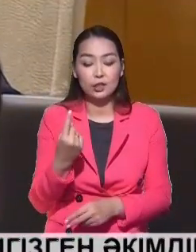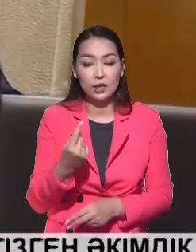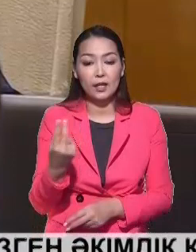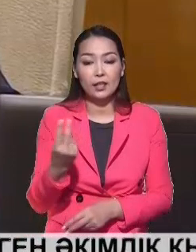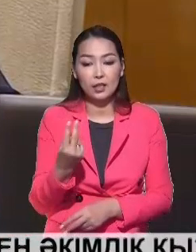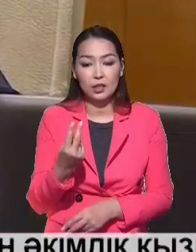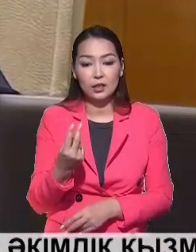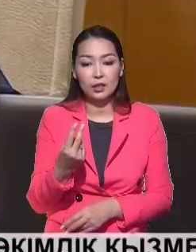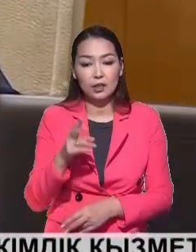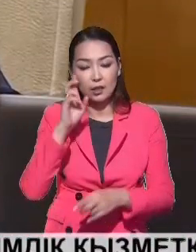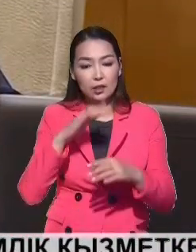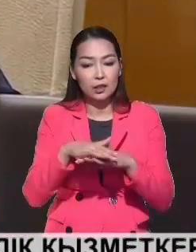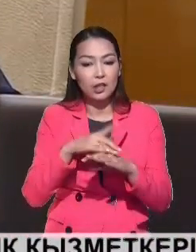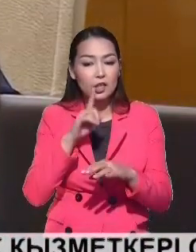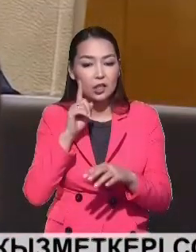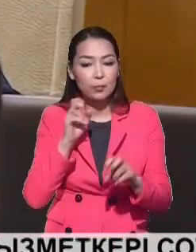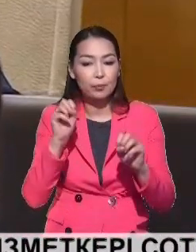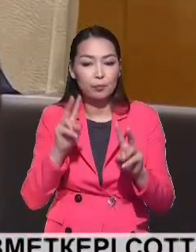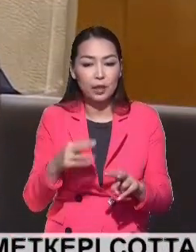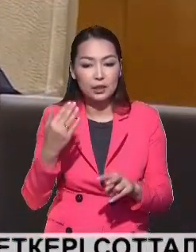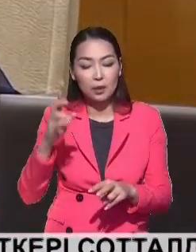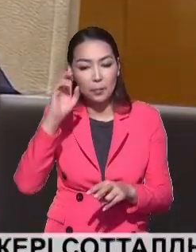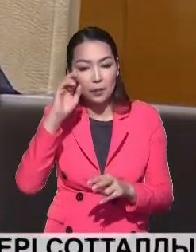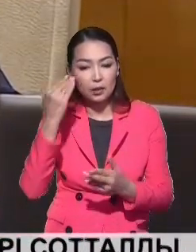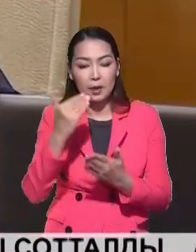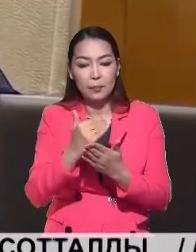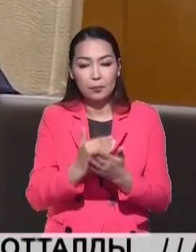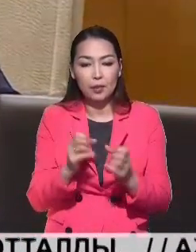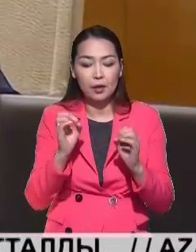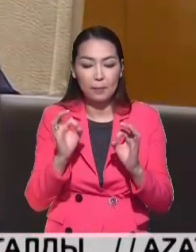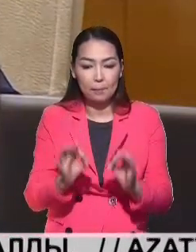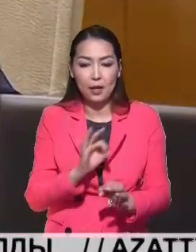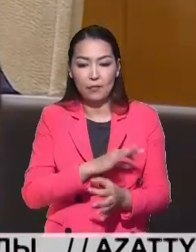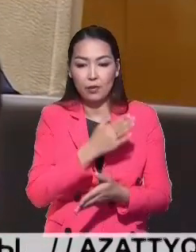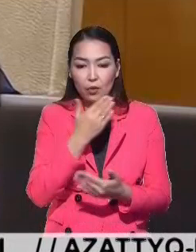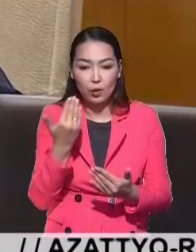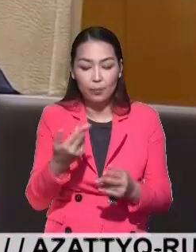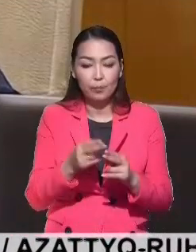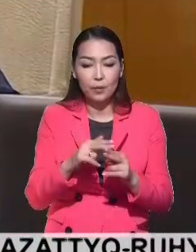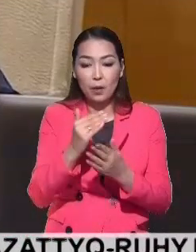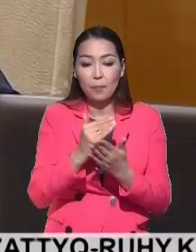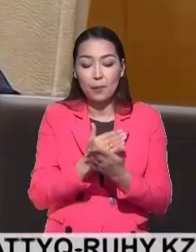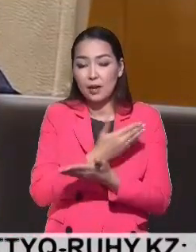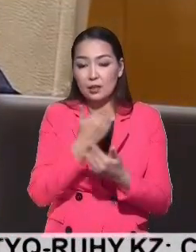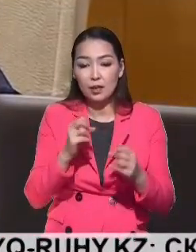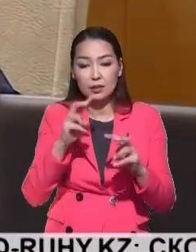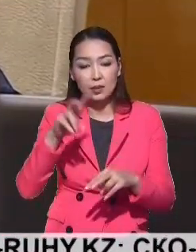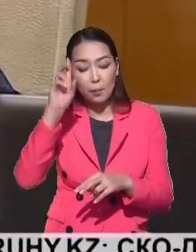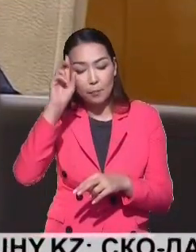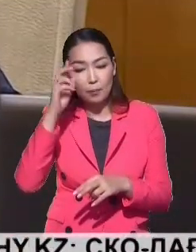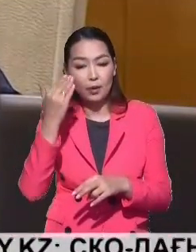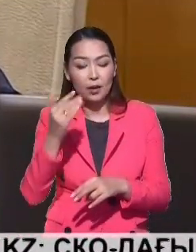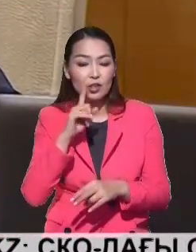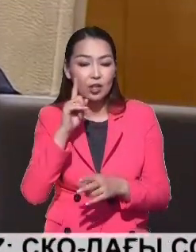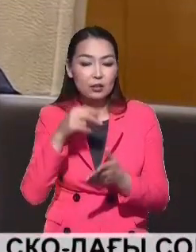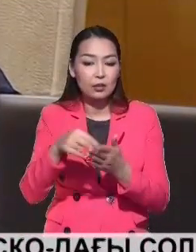Екіншіден, елге жастарға арналған тиімді мемлекеттік бағдарлама жоқ. Елде тиімді бағдарламаның жоқтығынан жастар баспананы алу үшін шетел